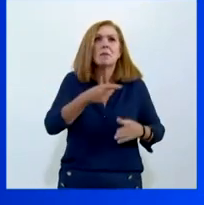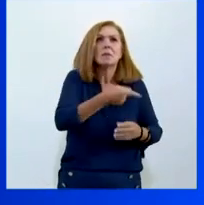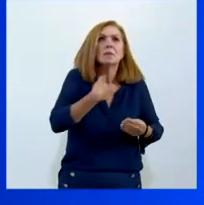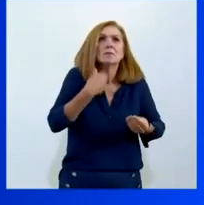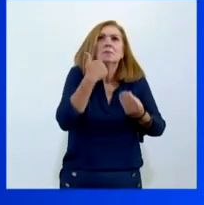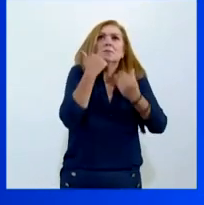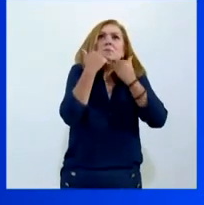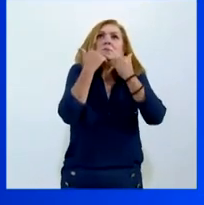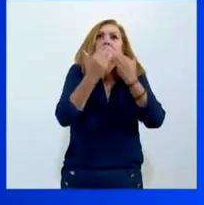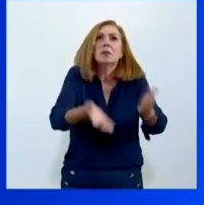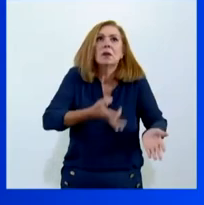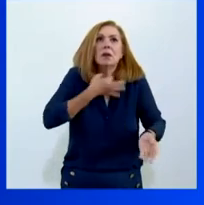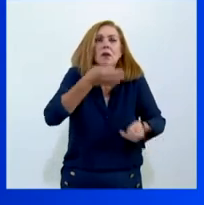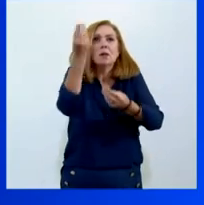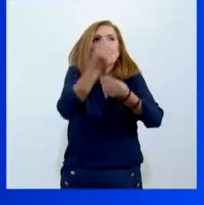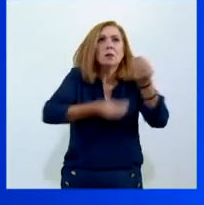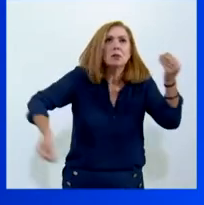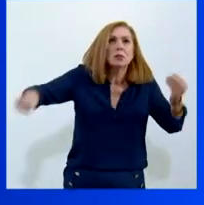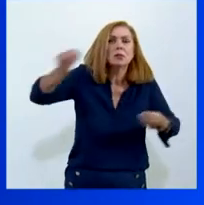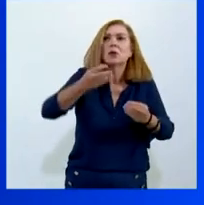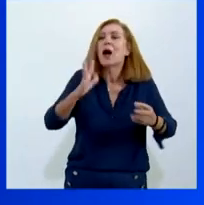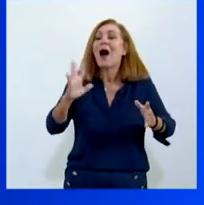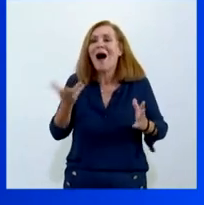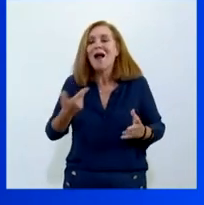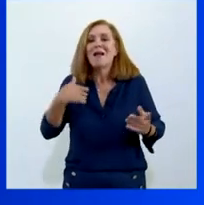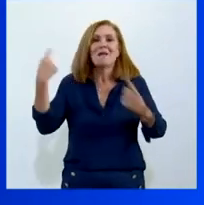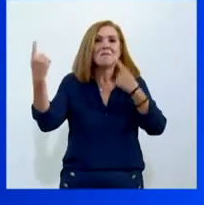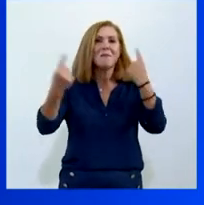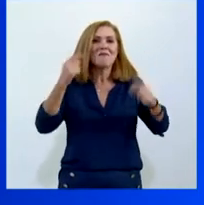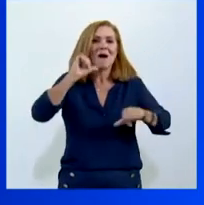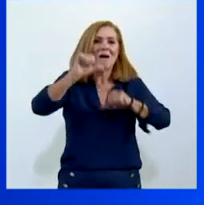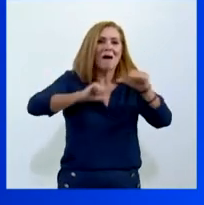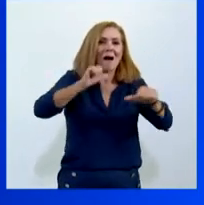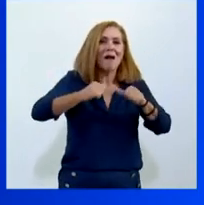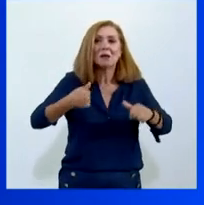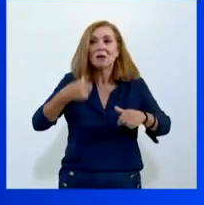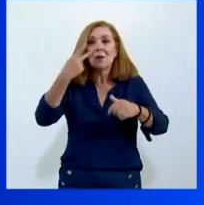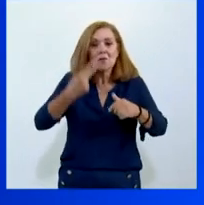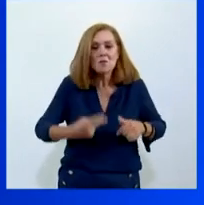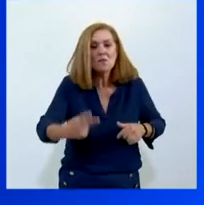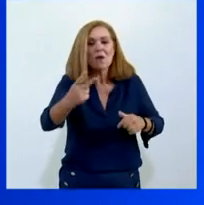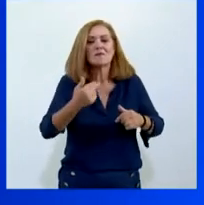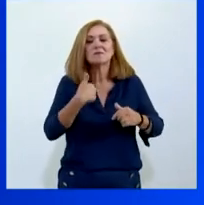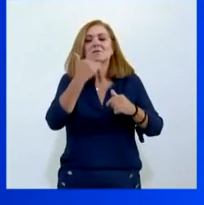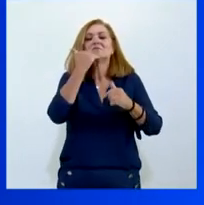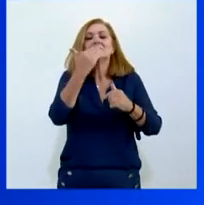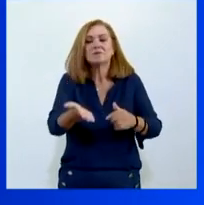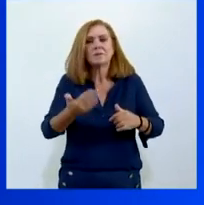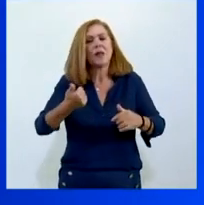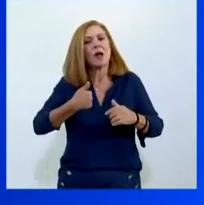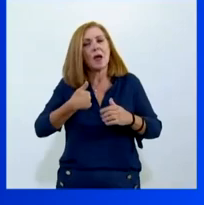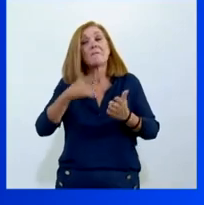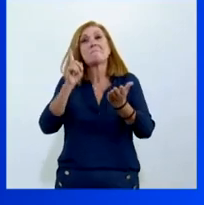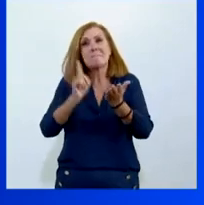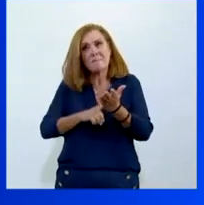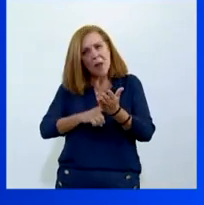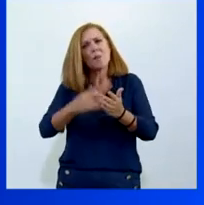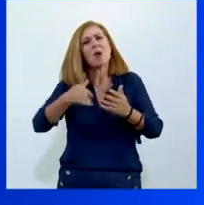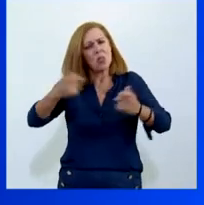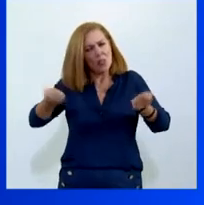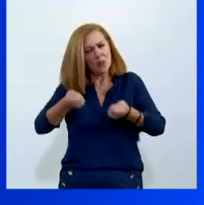οποίες αλλάζουν διαρκώς χωρίς να μπορούμε να προβλέψουμε προς τα που πάμε. Πρέπει λοιπόν να κάνουμε, και θα την κάνουμε, είναι δέσμευσή μου,